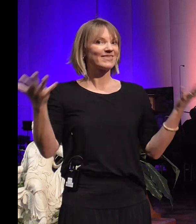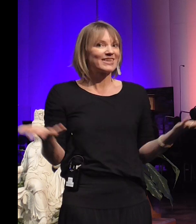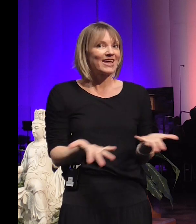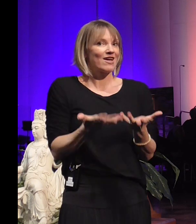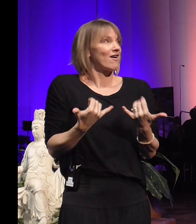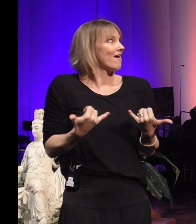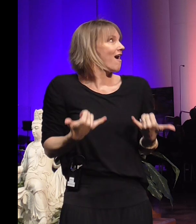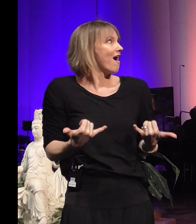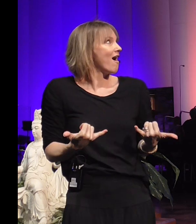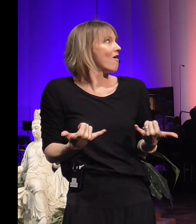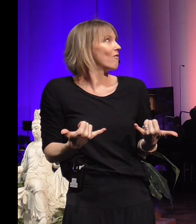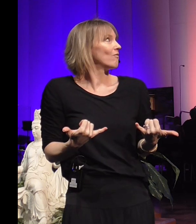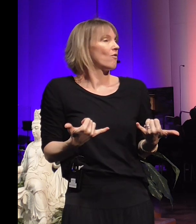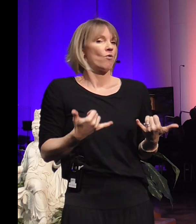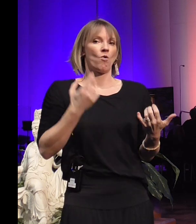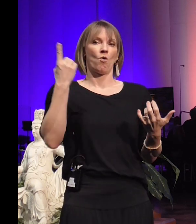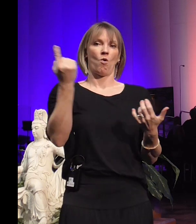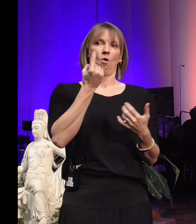завжди.